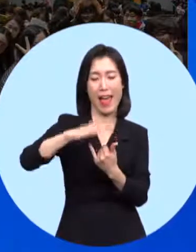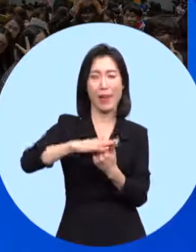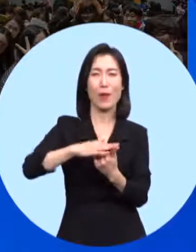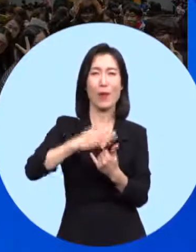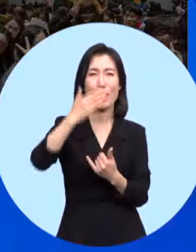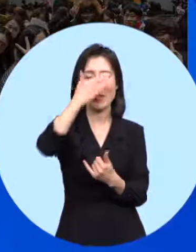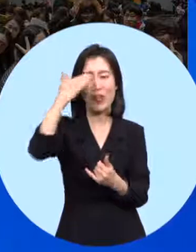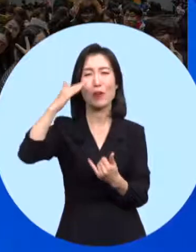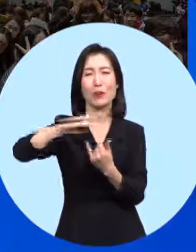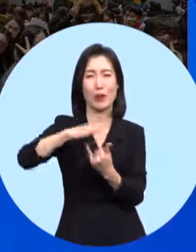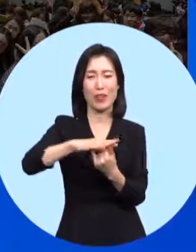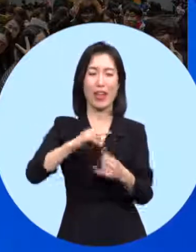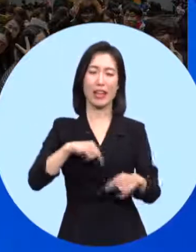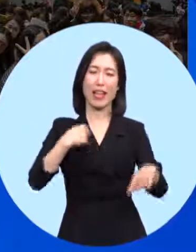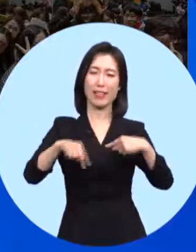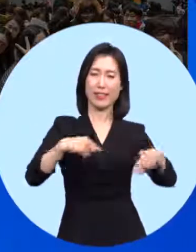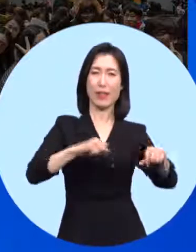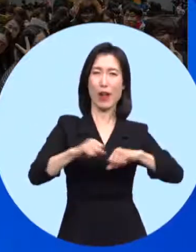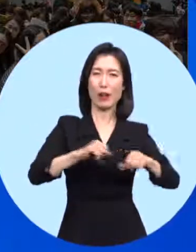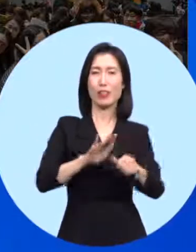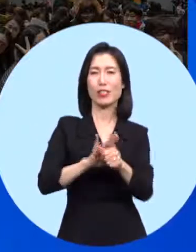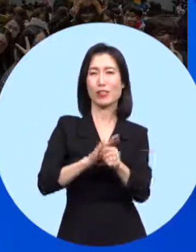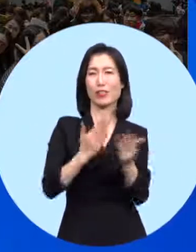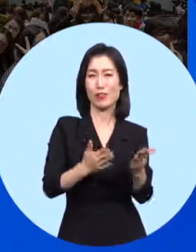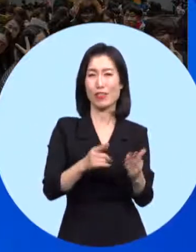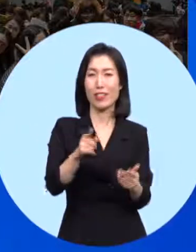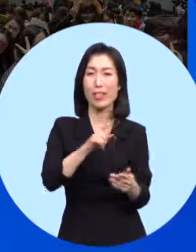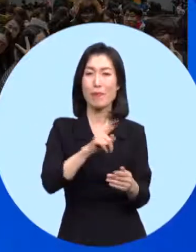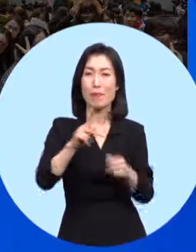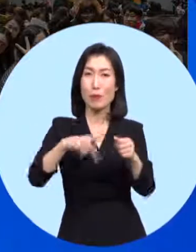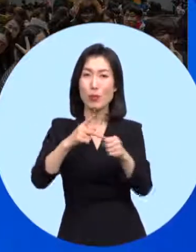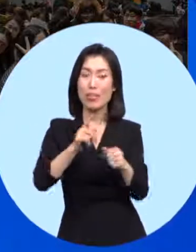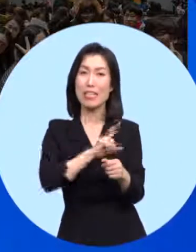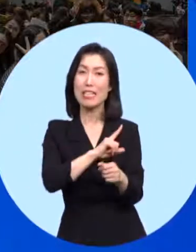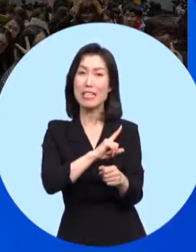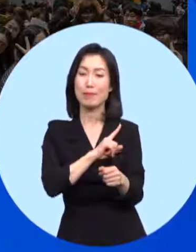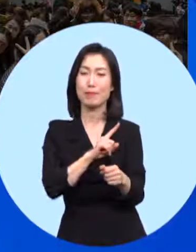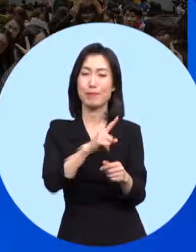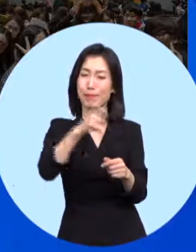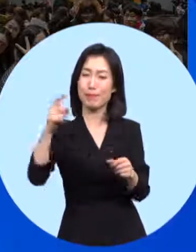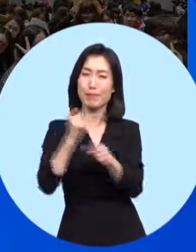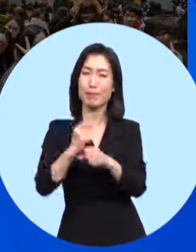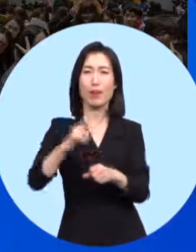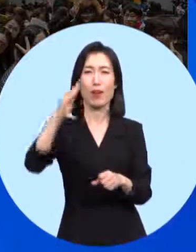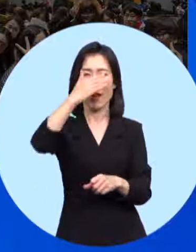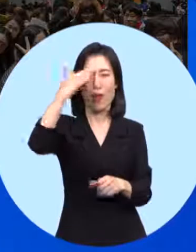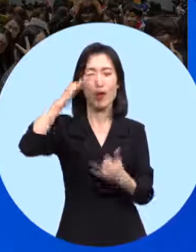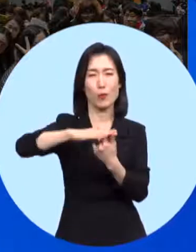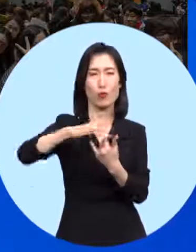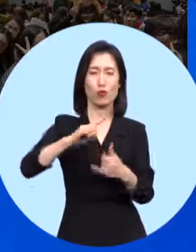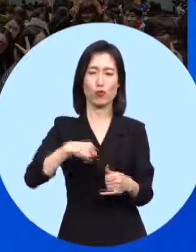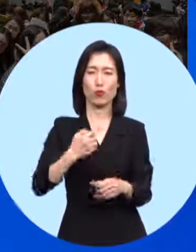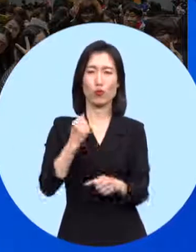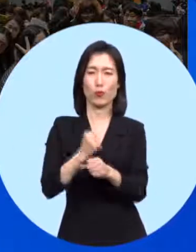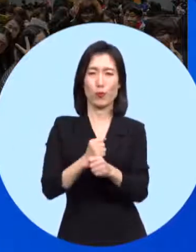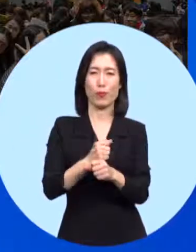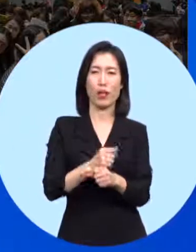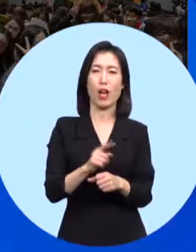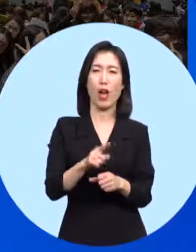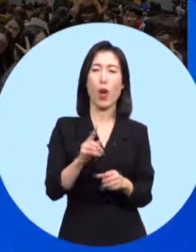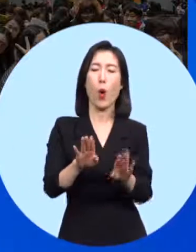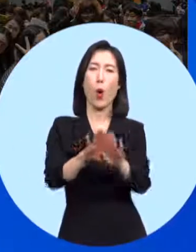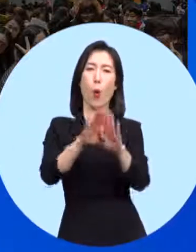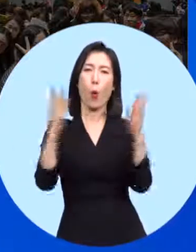청소년들의 자치활동을 지원하는 것이고 이 개판 5분 전 프로젝트는 청소년들이 스스로 지은 이름입니다. 오픈이라고